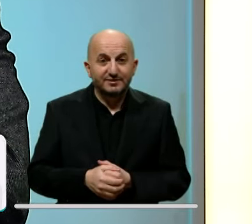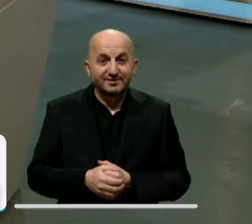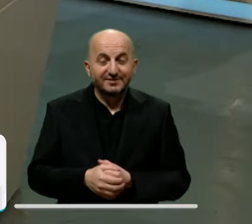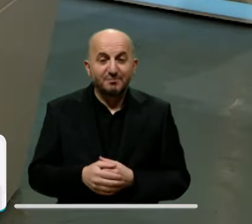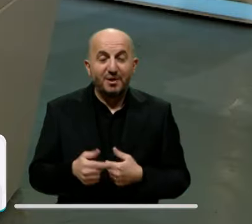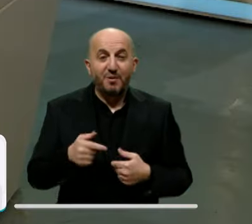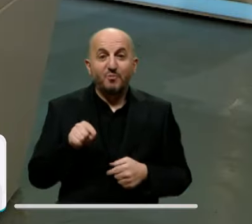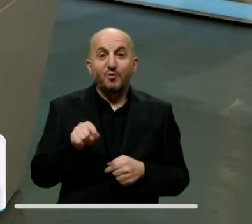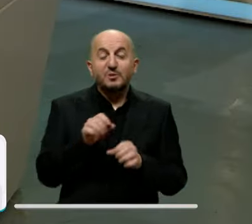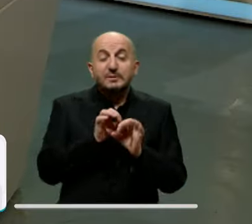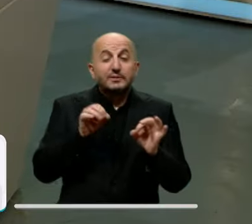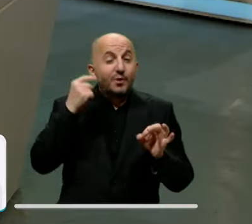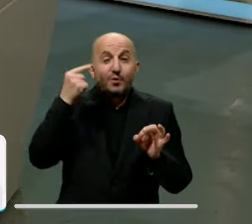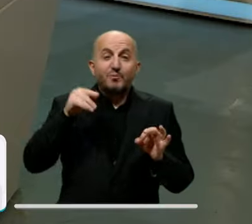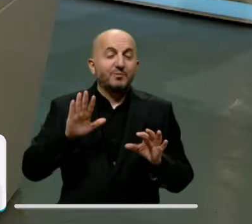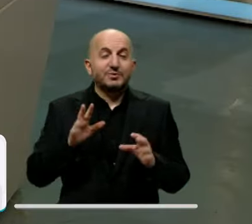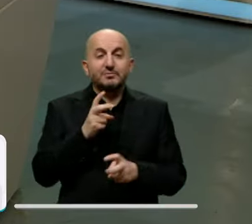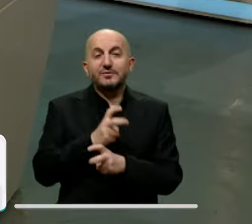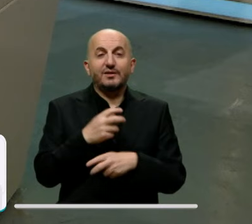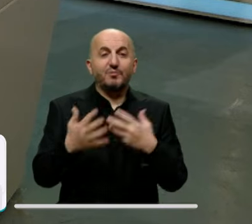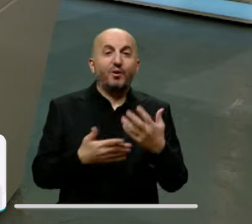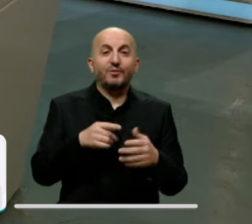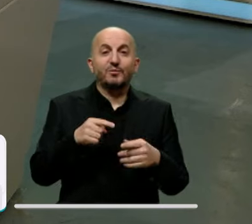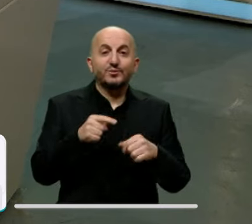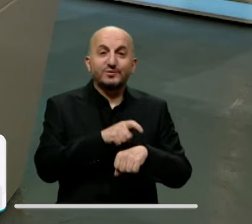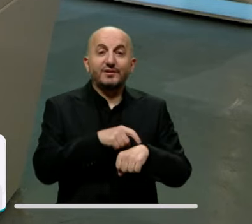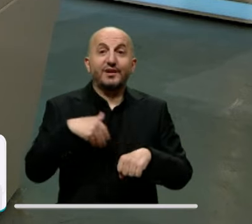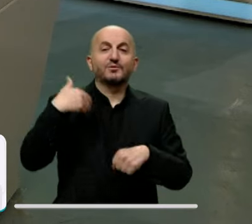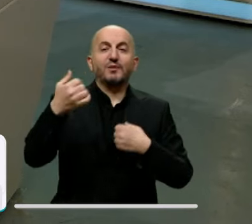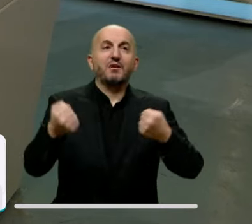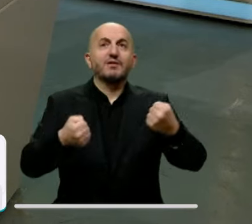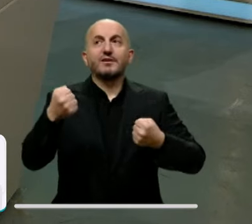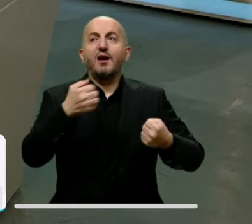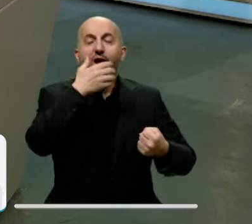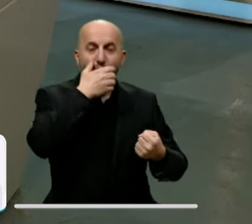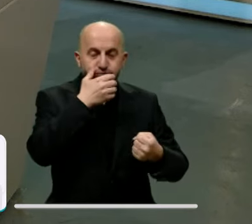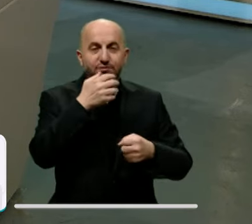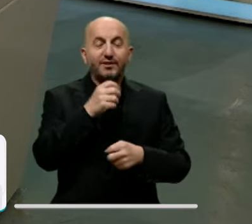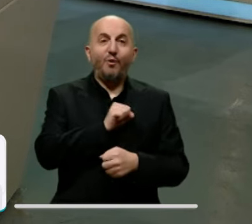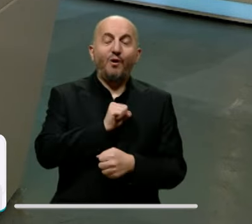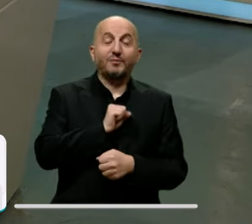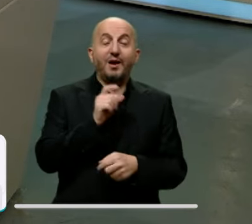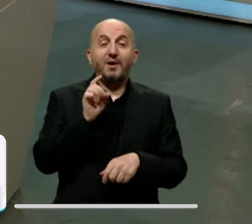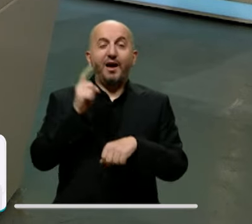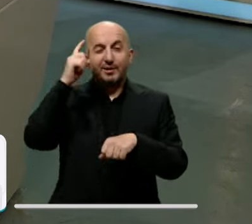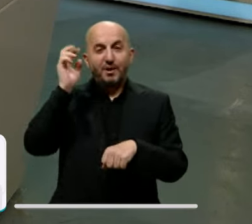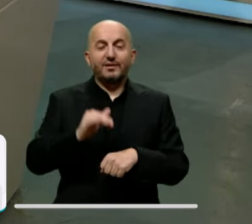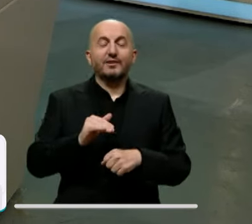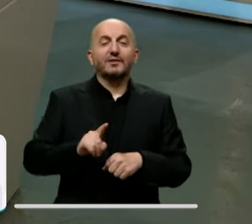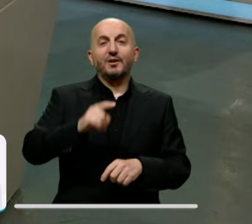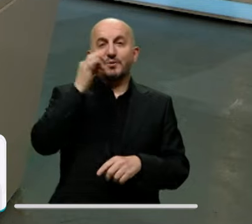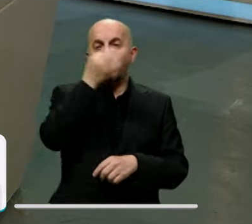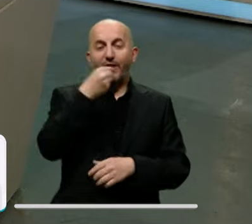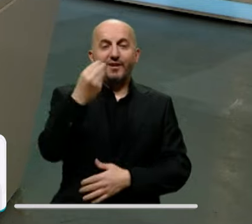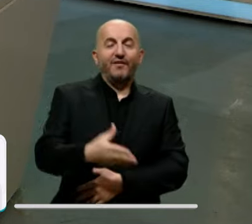hiç düşünmemiştim hakikaten tehlikeli bir olay Yani bu saatten sonra ben de araç sürerken yş durursam Korkarım Hep aklıma geli Rabbim kolaylık